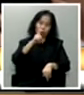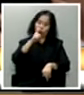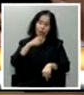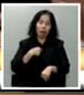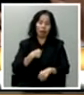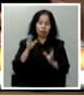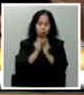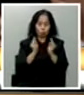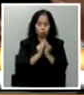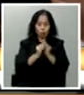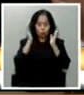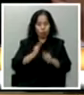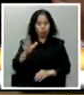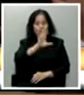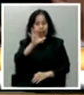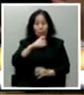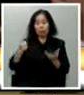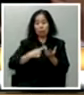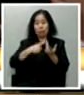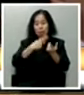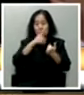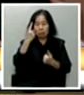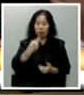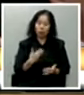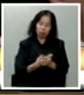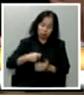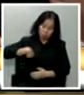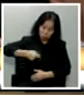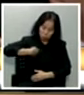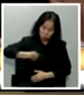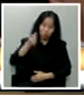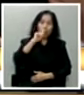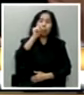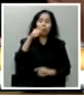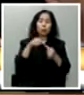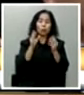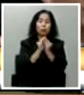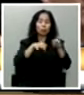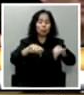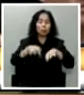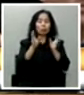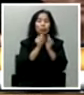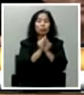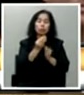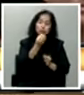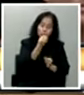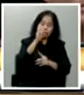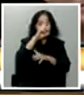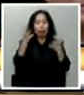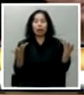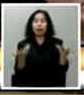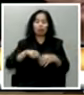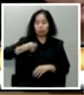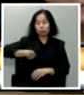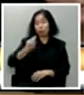ใหม่500คนเนี่ยมันไม่คุ้มกับค่าใช้จ่ายที่จะต้องใช้จ่ายไปกับการประชุมแต่ละครั้งเพราะนั้นถ้าเพียงเหตุผลนั้นเ